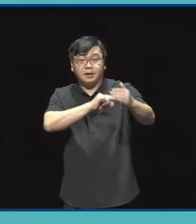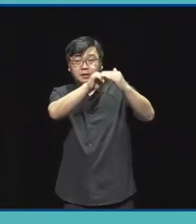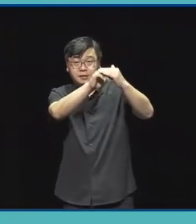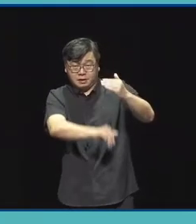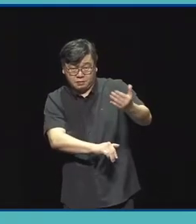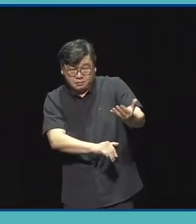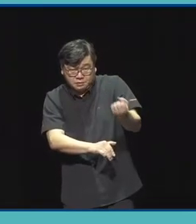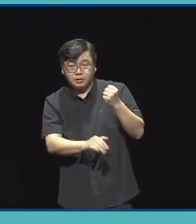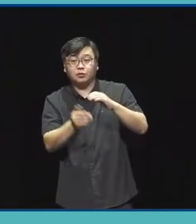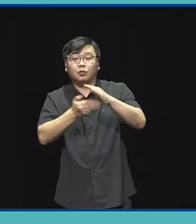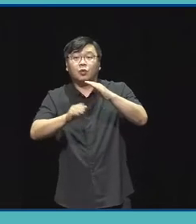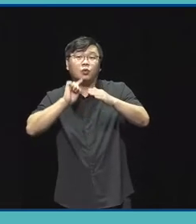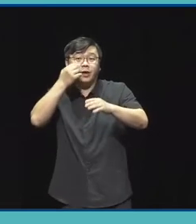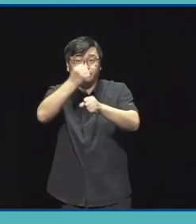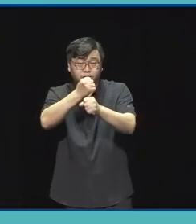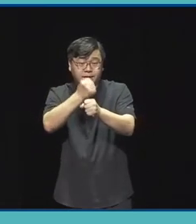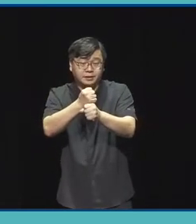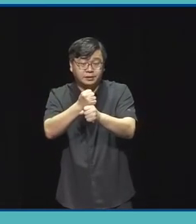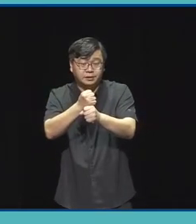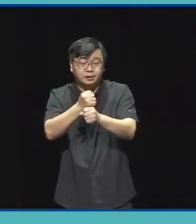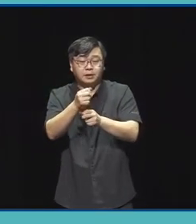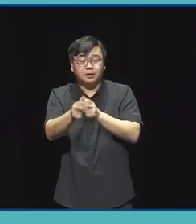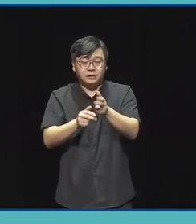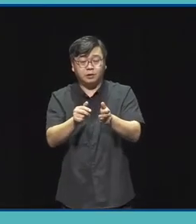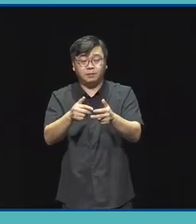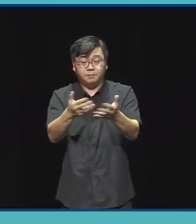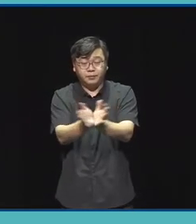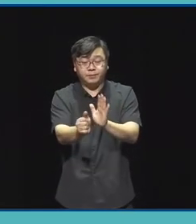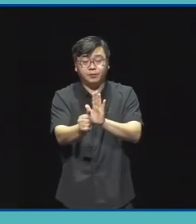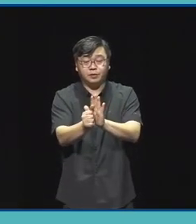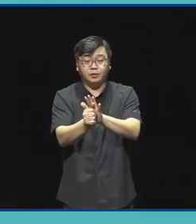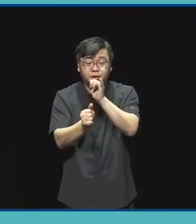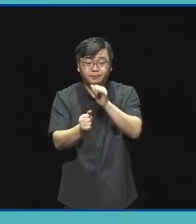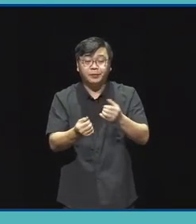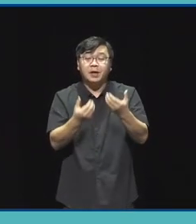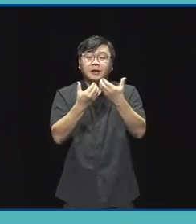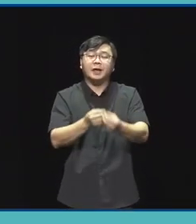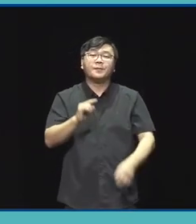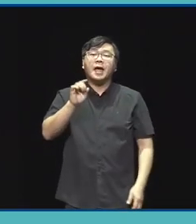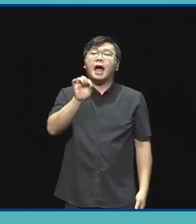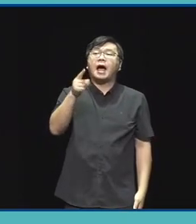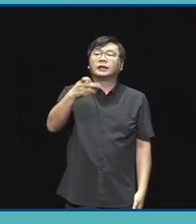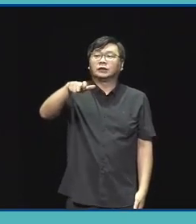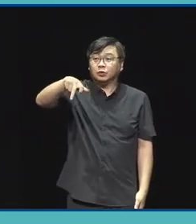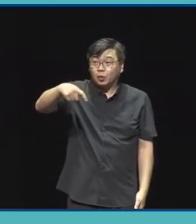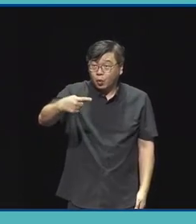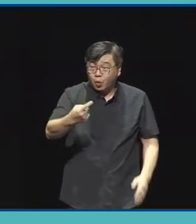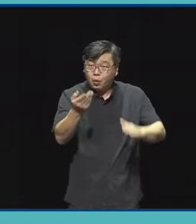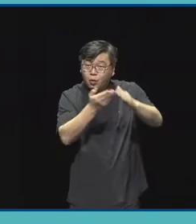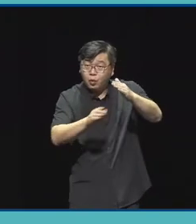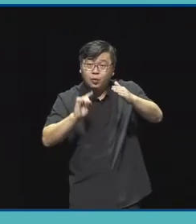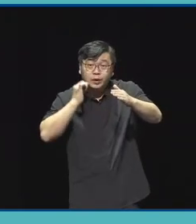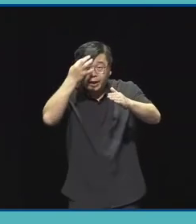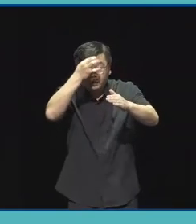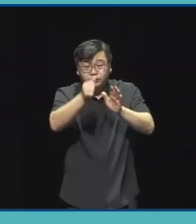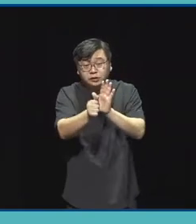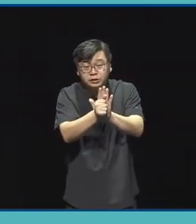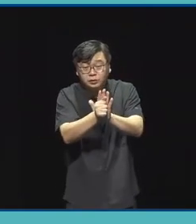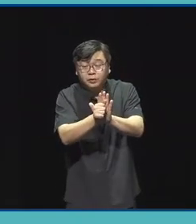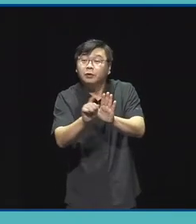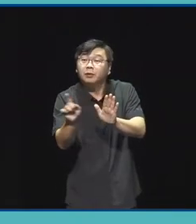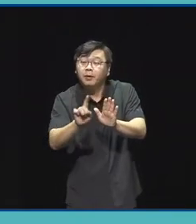더 중요시하는 사업입니다이 아르코 공공예술사업은 작품의